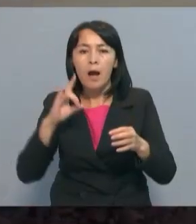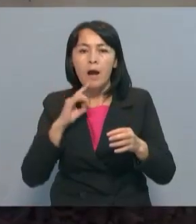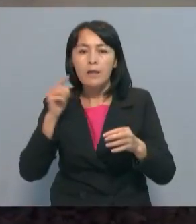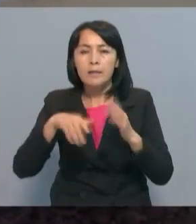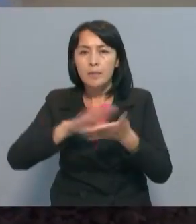перего ра